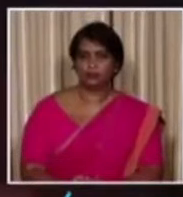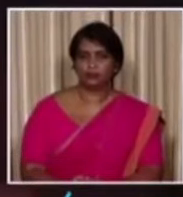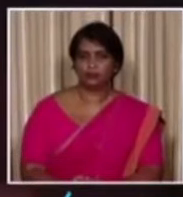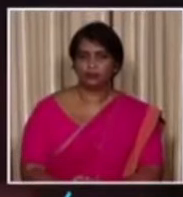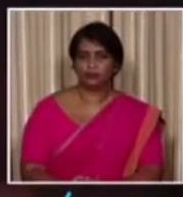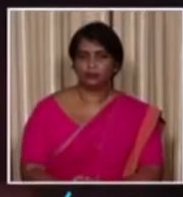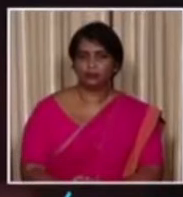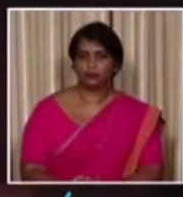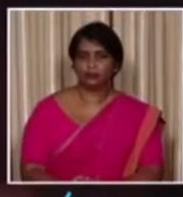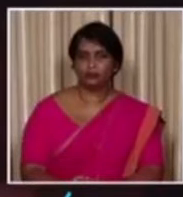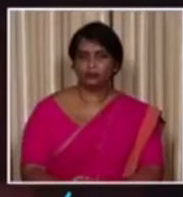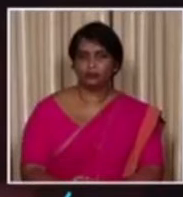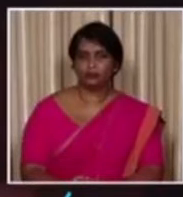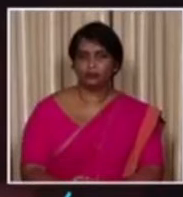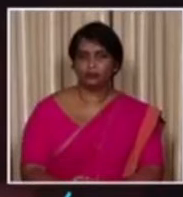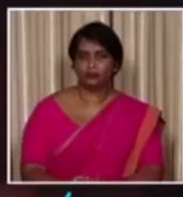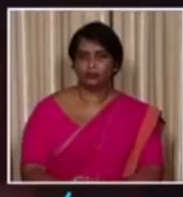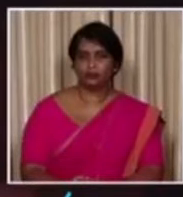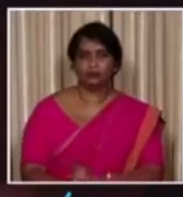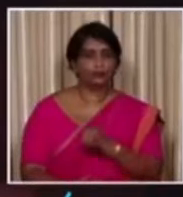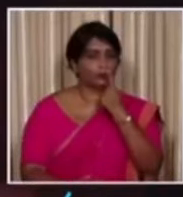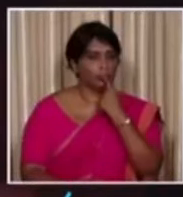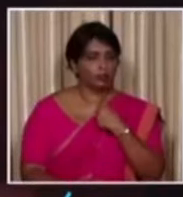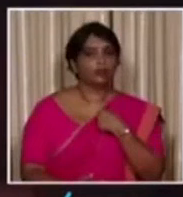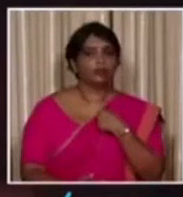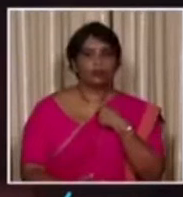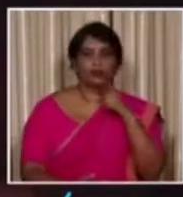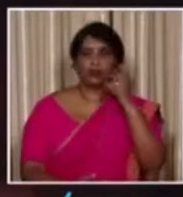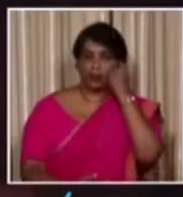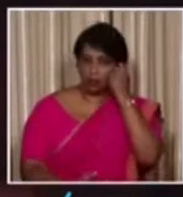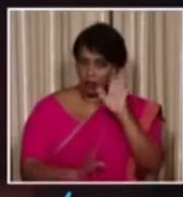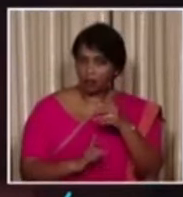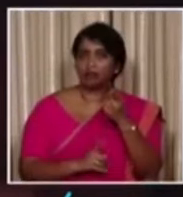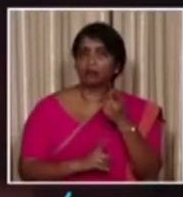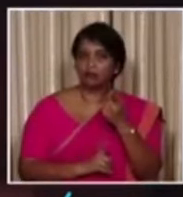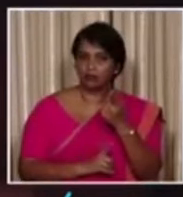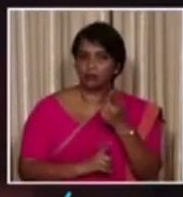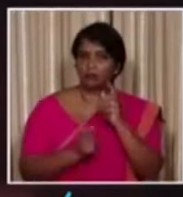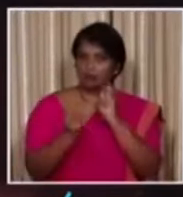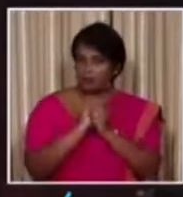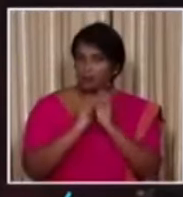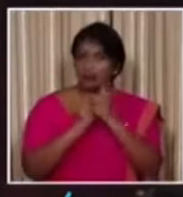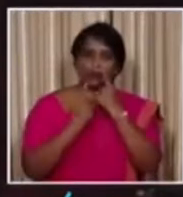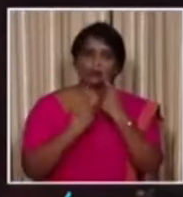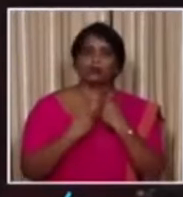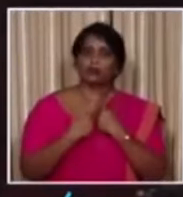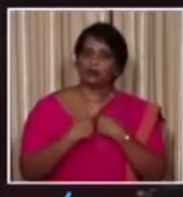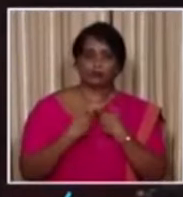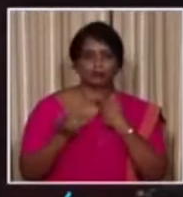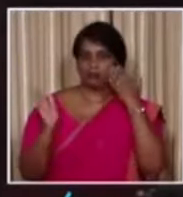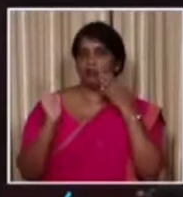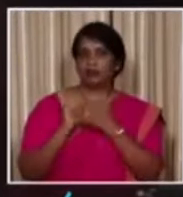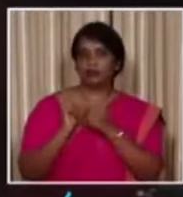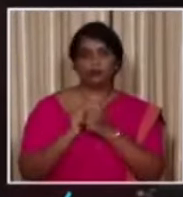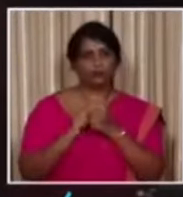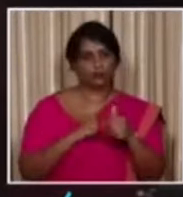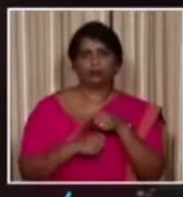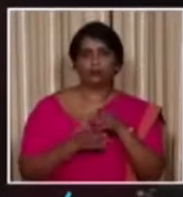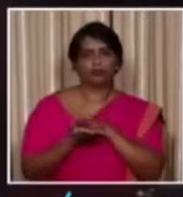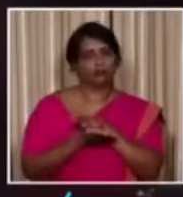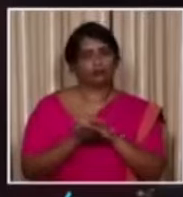මැතිතුමා ඔබතුමා මේක රිෆර් කරාම ඔබතුමාලගේ යෝජනා තියෙනවා නම් සංශෝධන තියෙනවා නම් අපිට ඉදිරිපත් කරන්න අපි ඒ පිළිබඳවත් සලකා බලලා